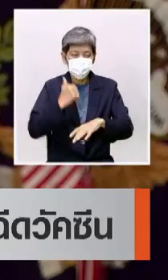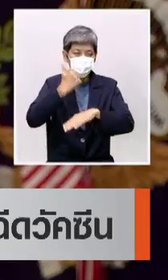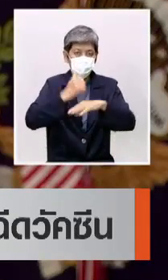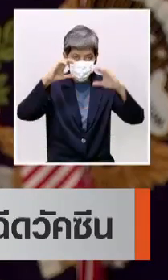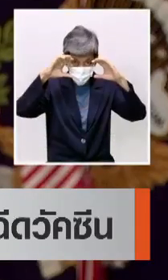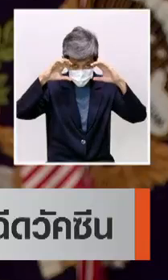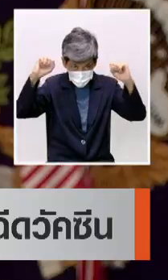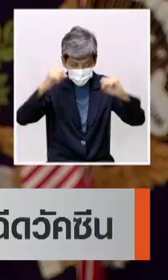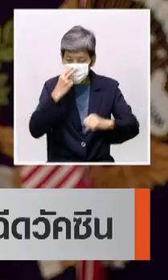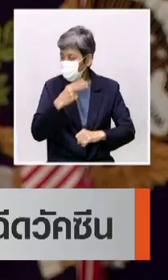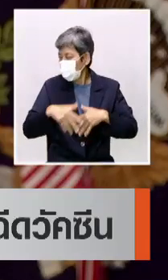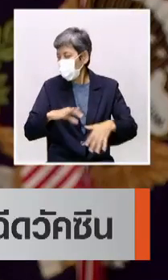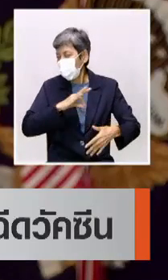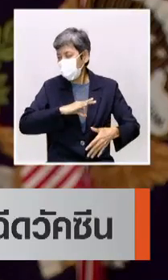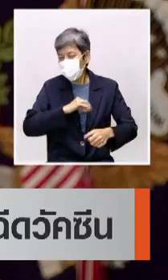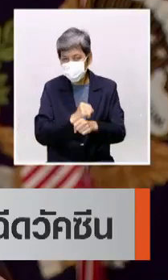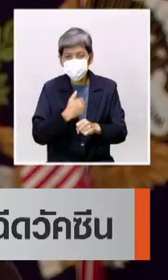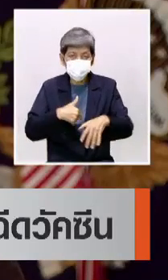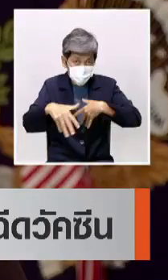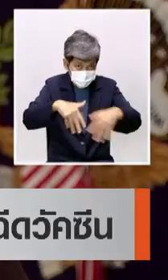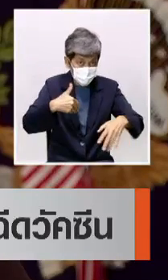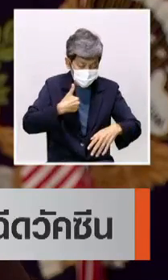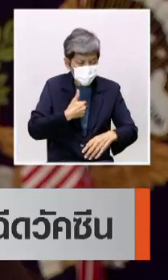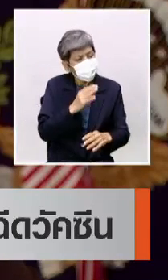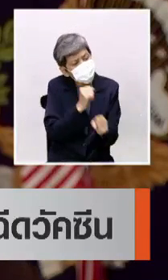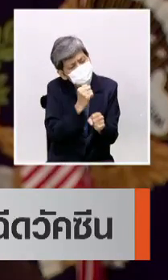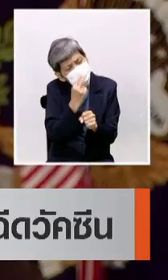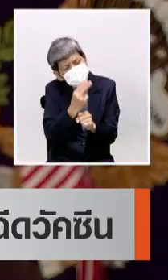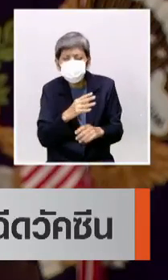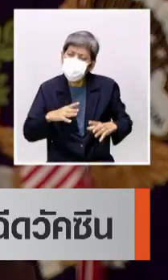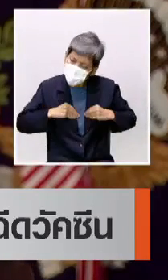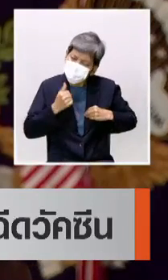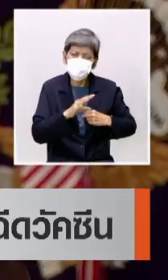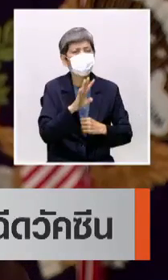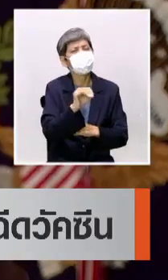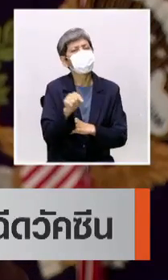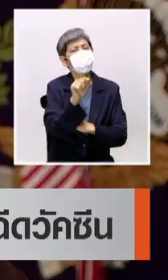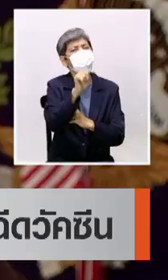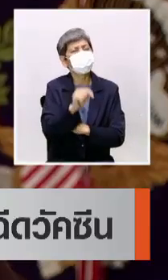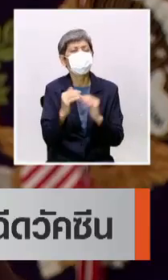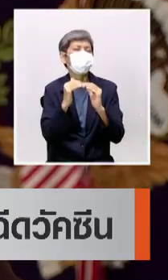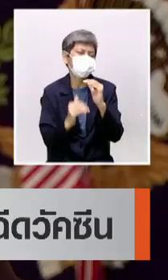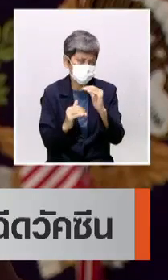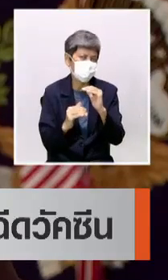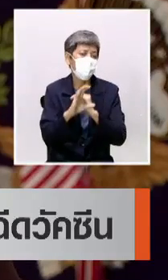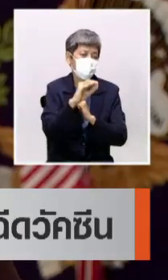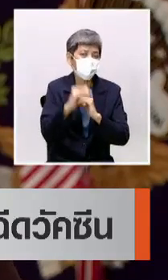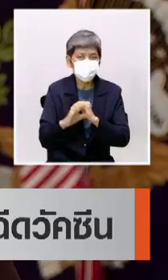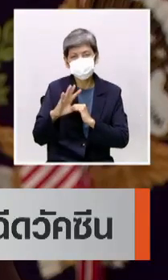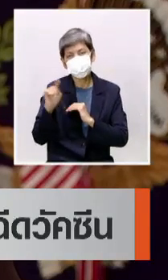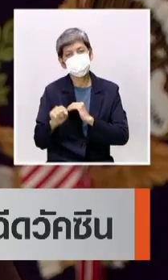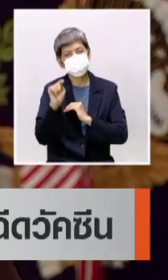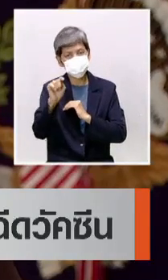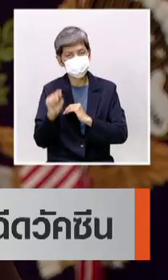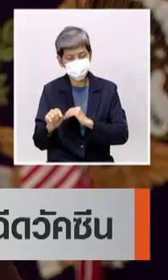งตำแหน่งผู้นำสหรัฐเลยนะคะพบว่ามีประชาชนพอใจผลงานของเขาเพียง 44% ลดลงจากเดิมที่ 50% เมื่อเดือนมิถุน